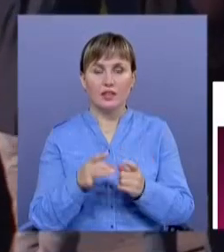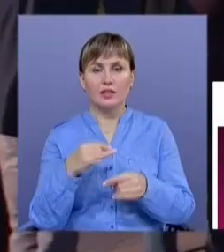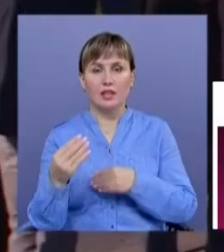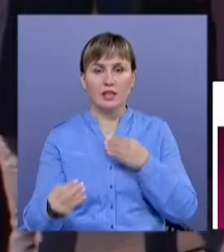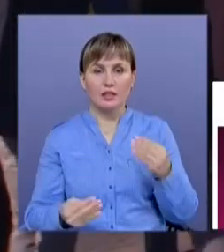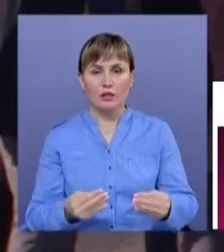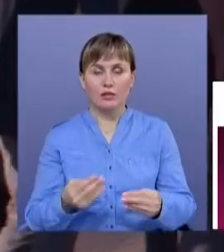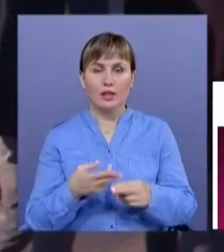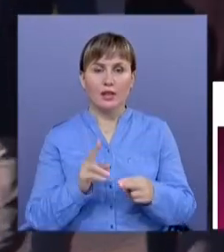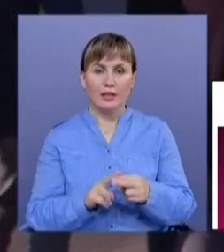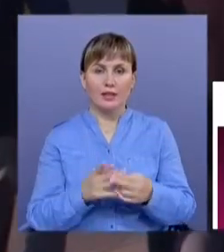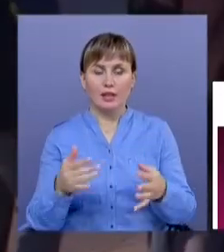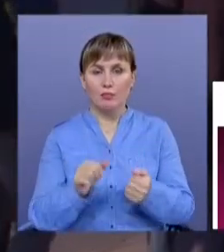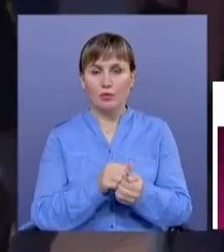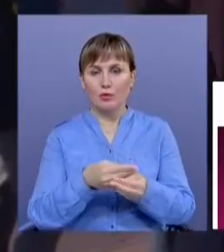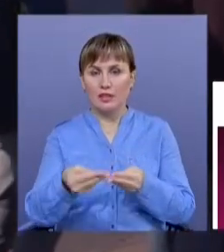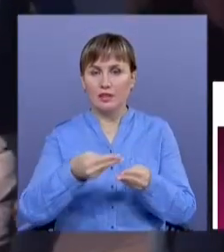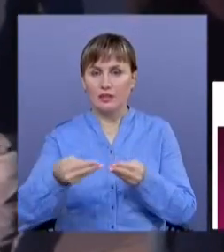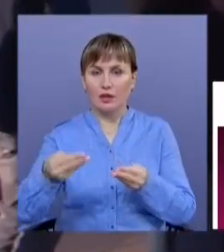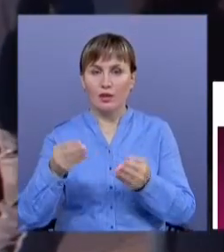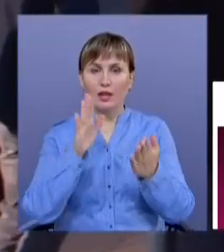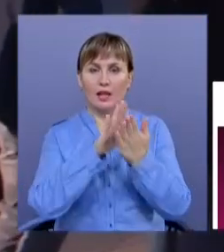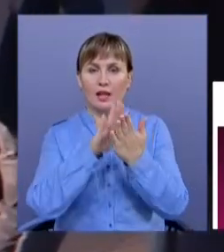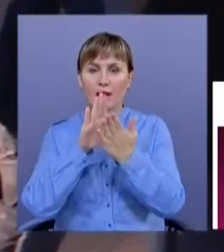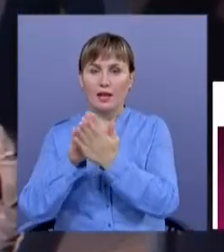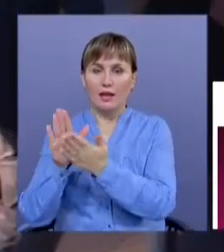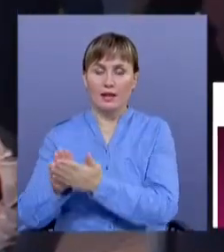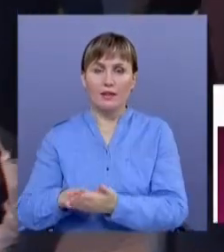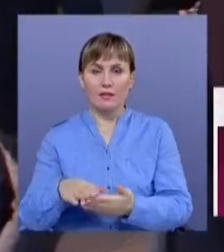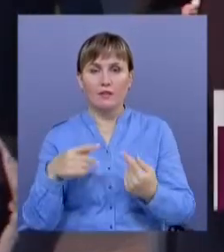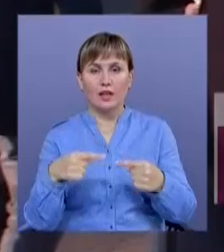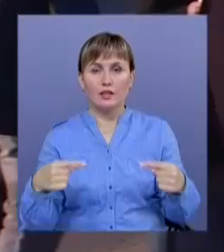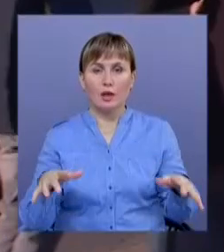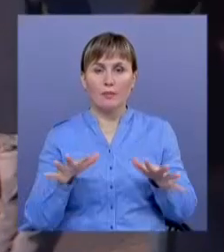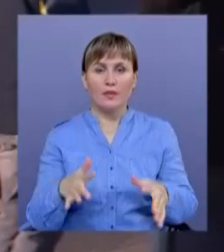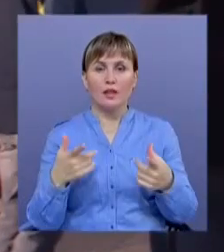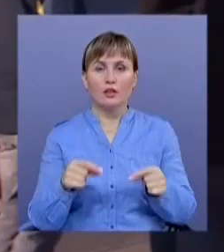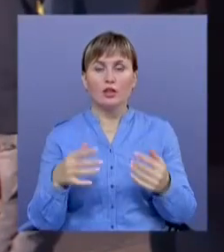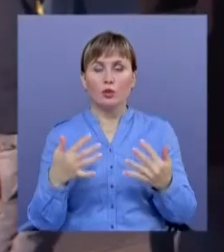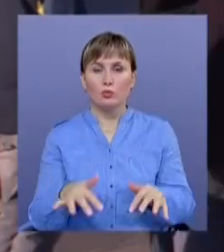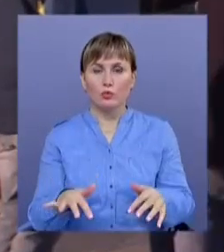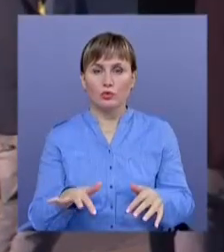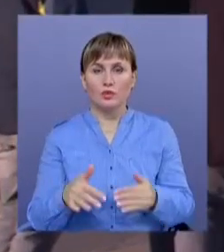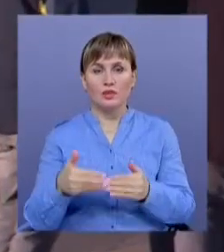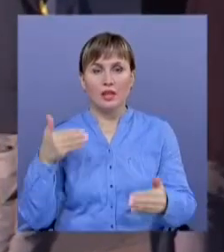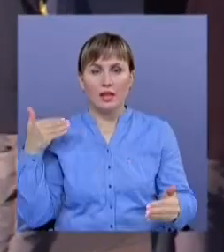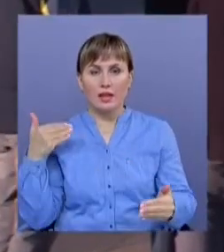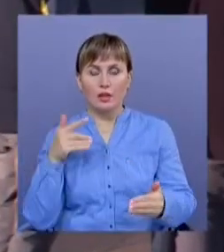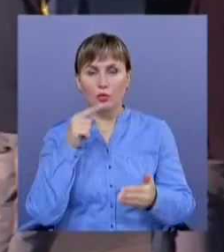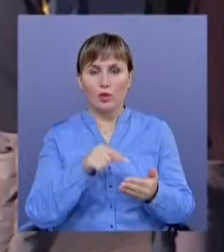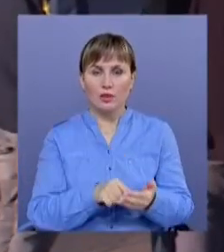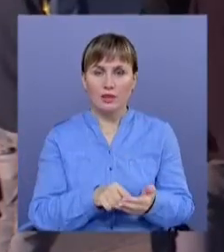раздают данные листовки, клеят в определенных местах, где уже заранее